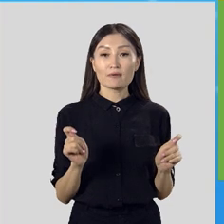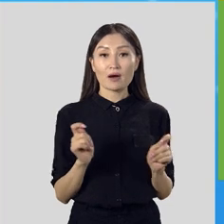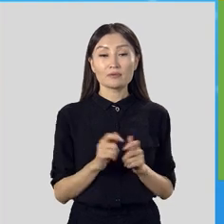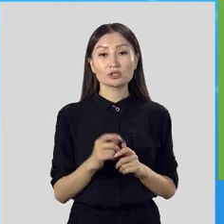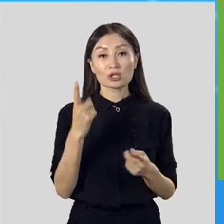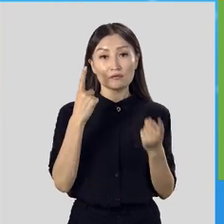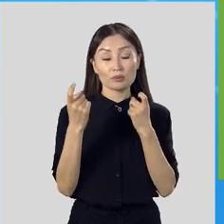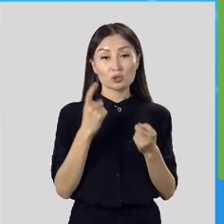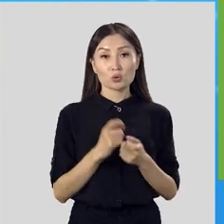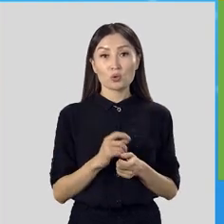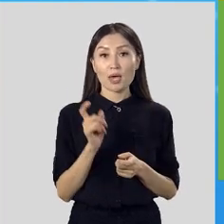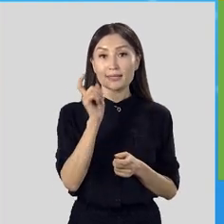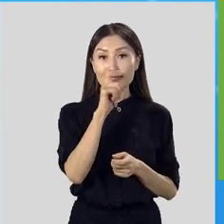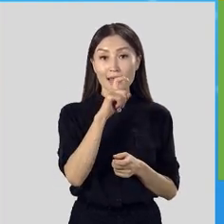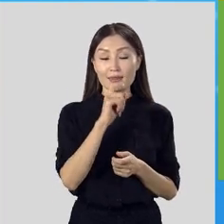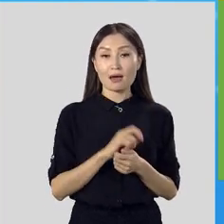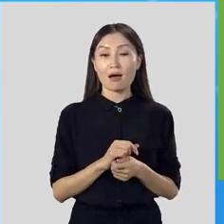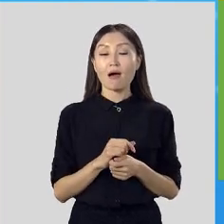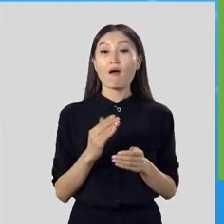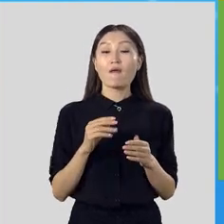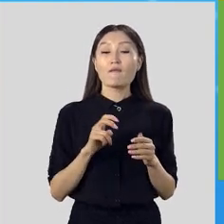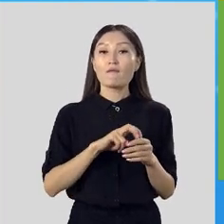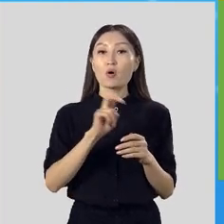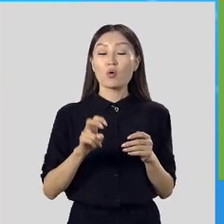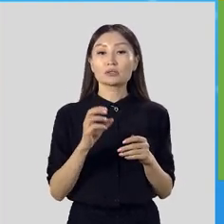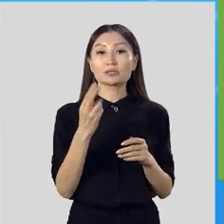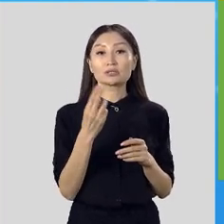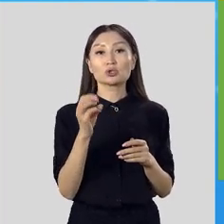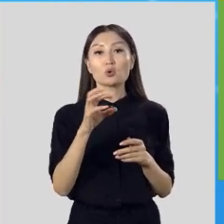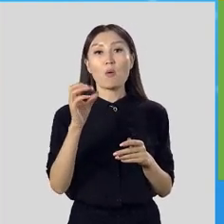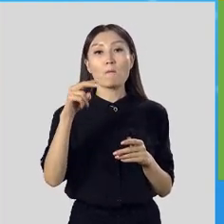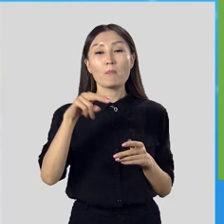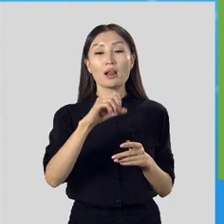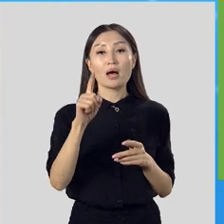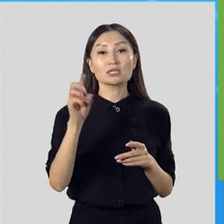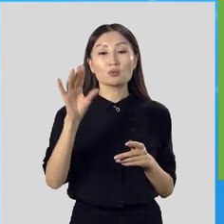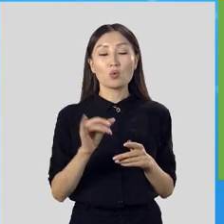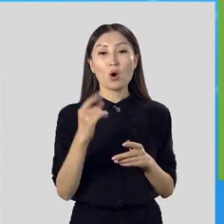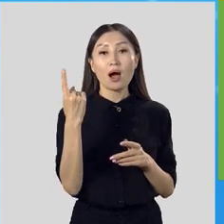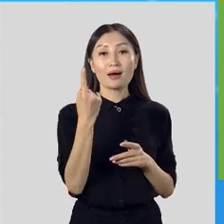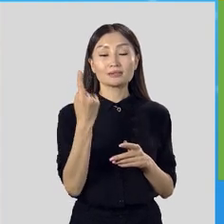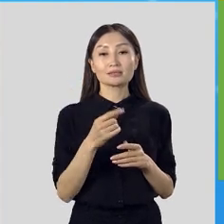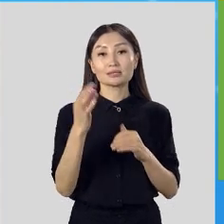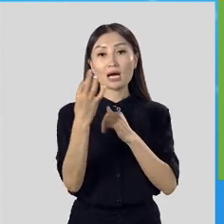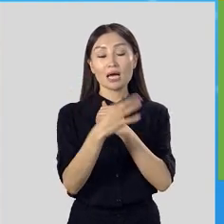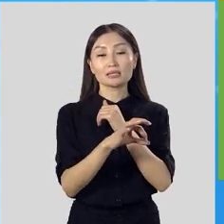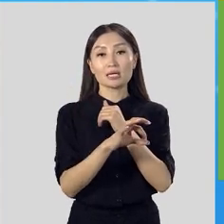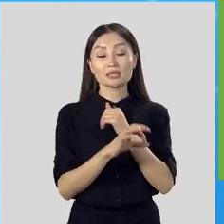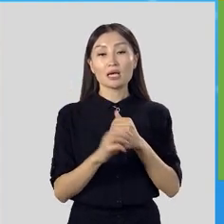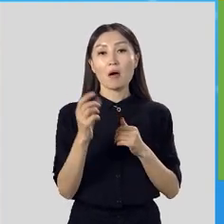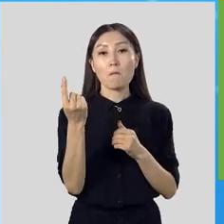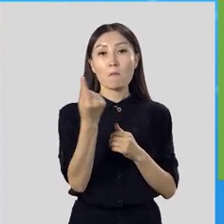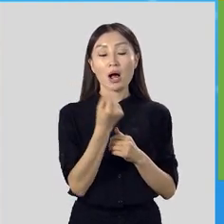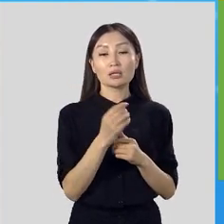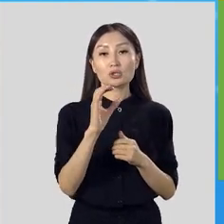Образовавшаяся информационная кислота выходит в цитоплазму, и на один ее конец нанизываются